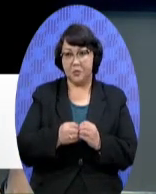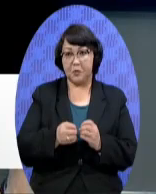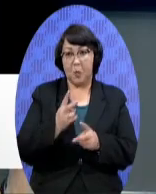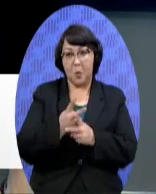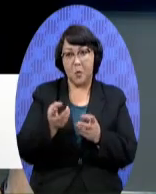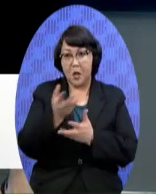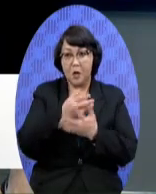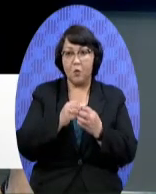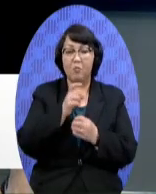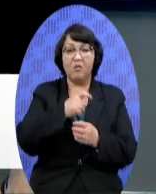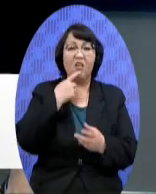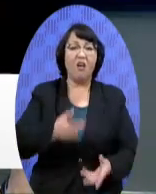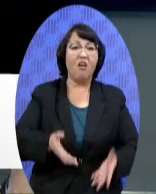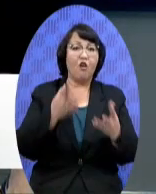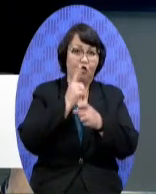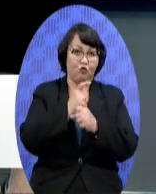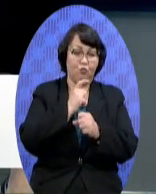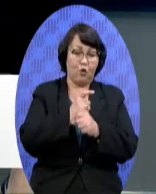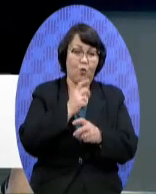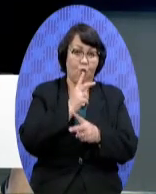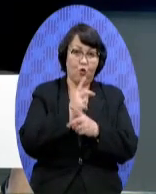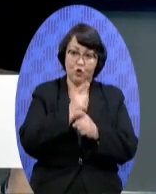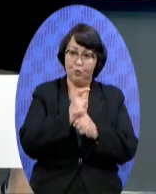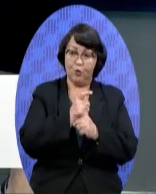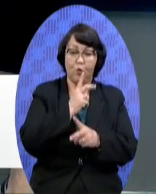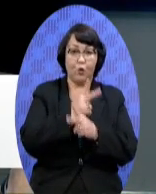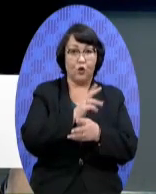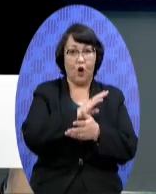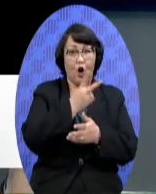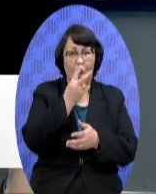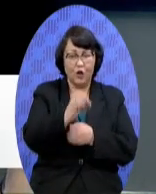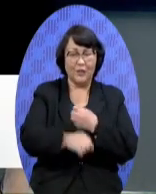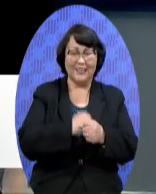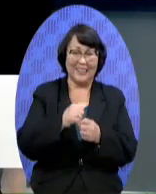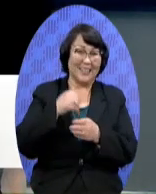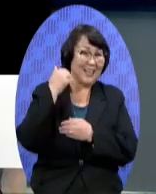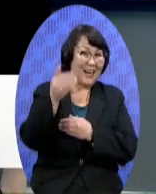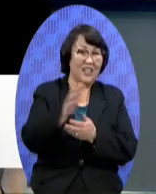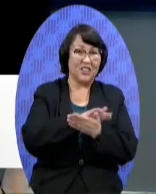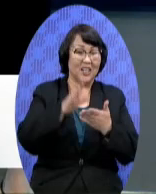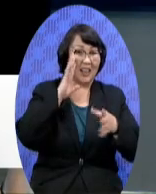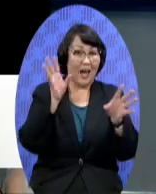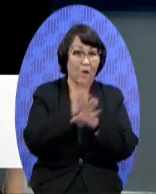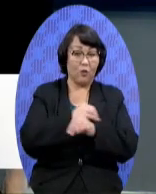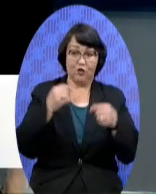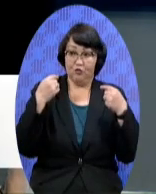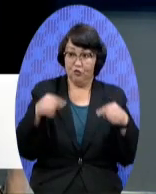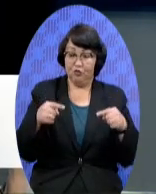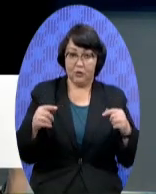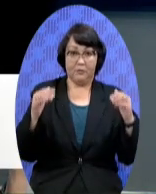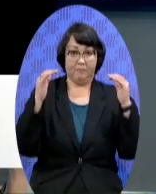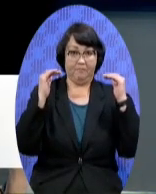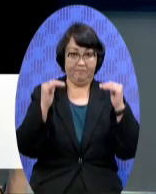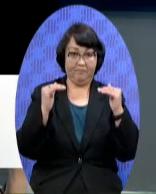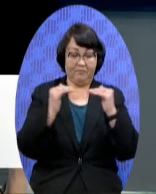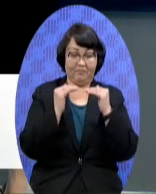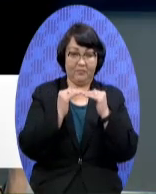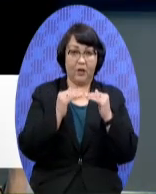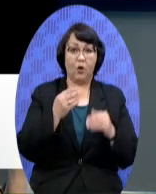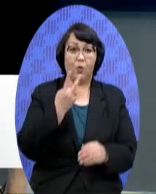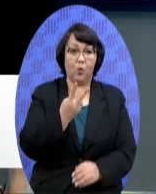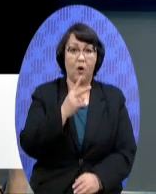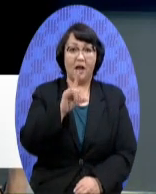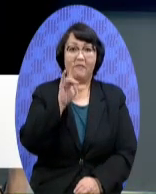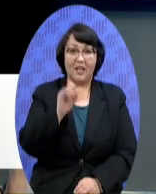Тэгэхээр хөдөлмөрийн хуулийг 20 жилийн дараа шинчилэн найруулахдаа за талуудын байр суурийг бол тусгасан тодруулах нь бол үйлдвэрчний эвлэл, ажил